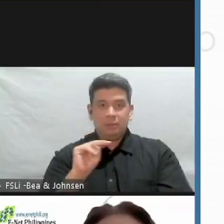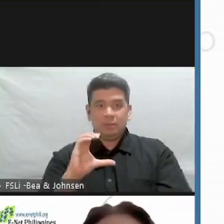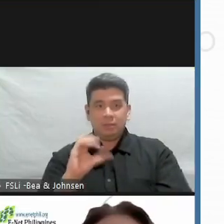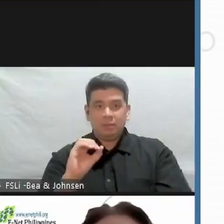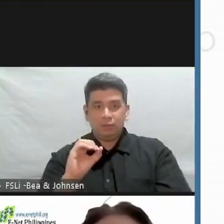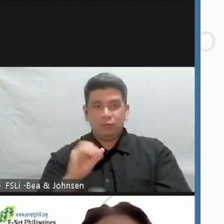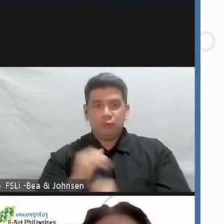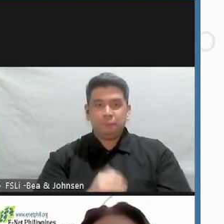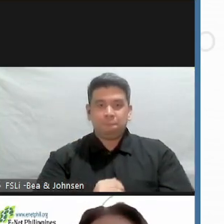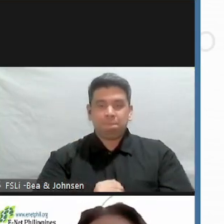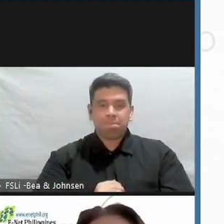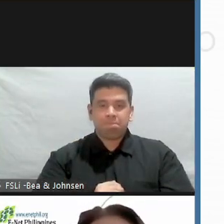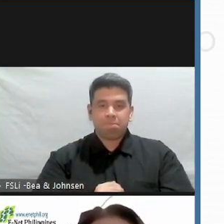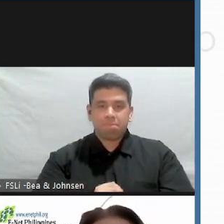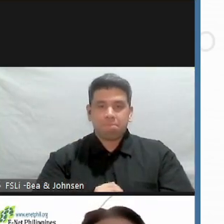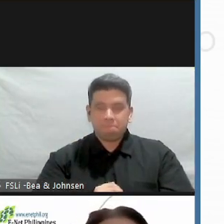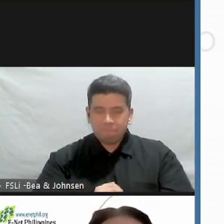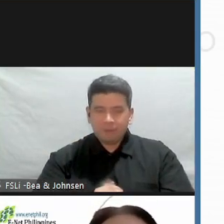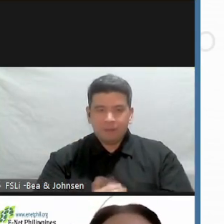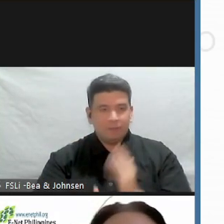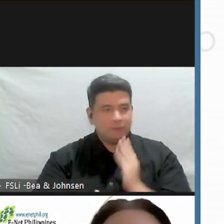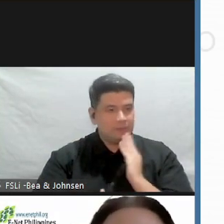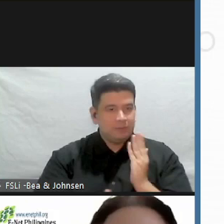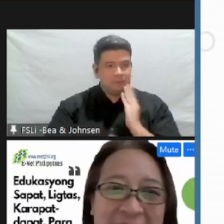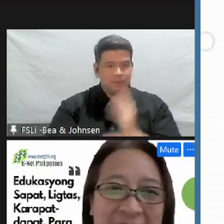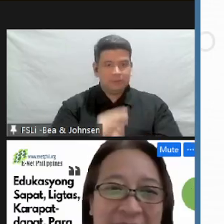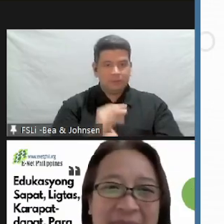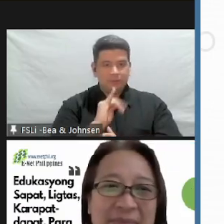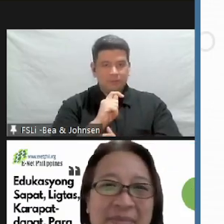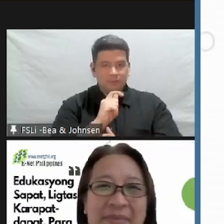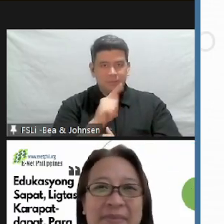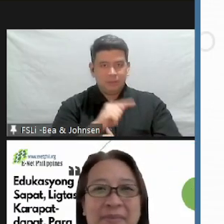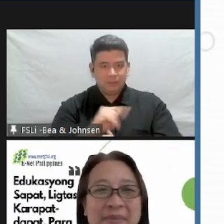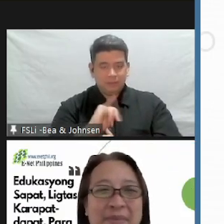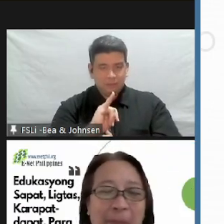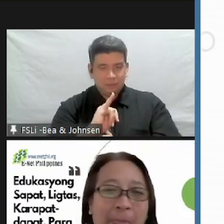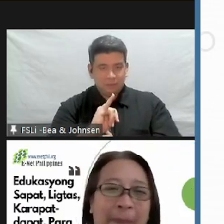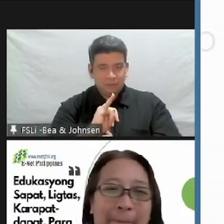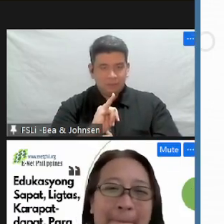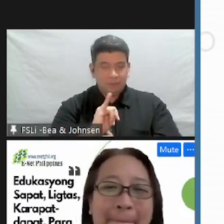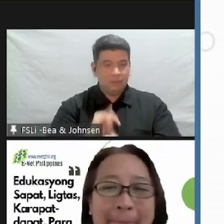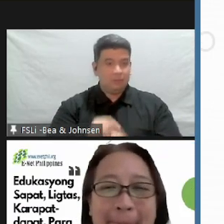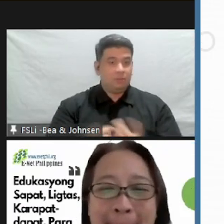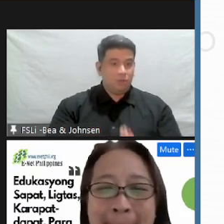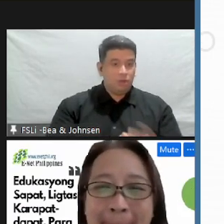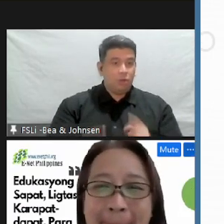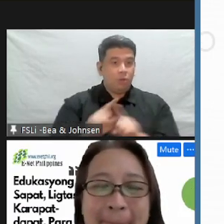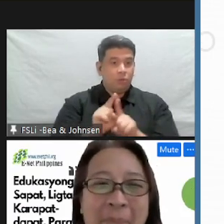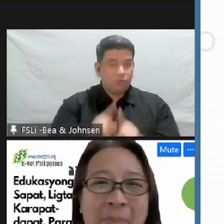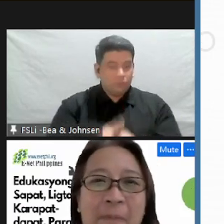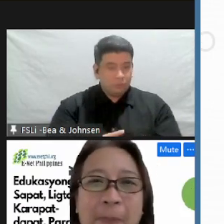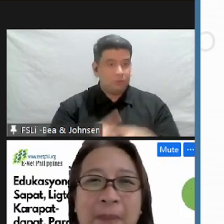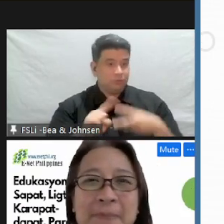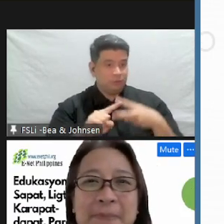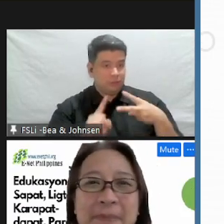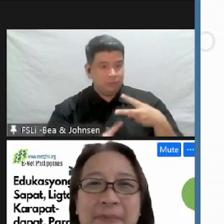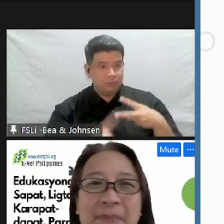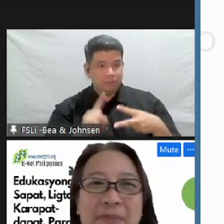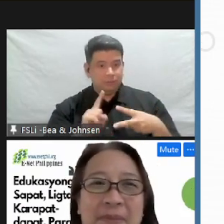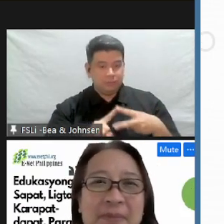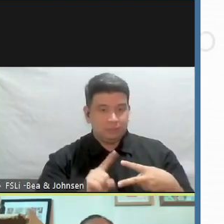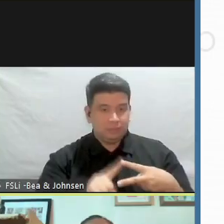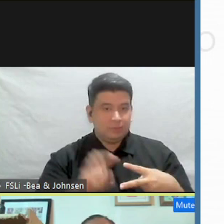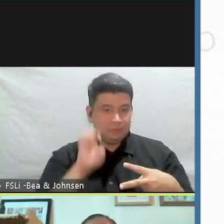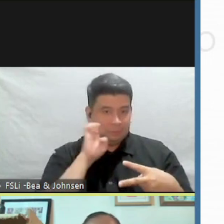Maraming salamat, Mitzi. At maraming salamat sa presentation ni Epang at saka ni Ma'am